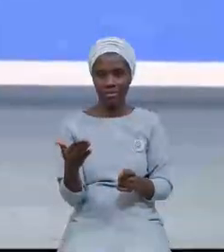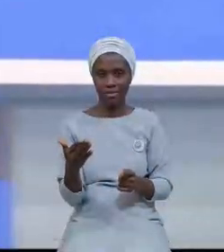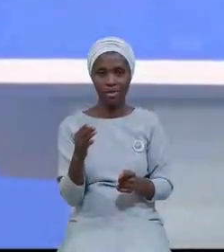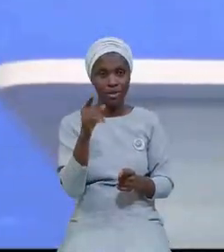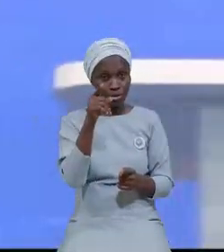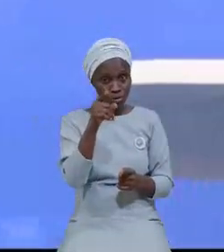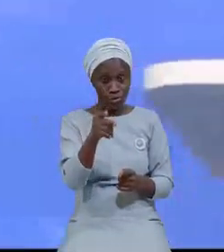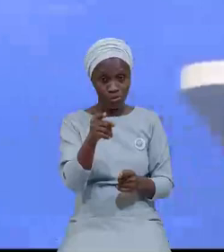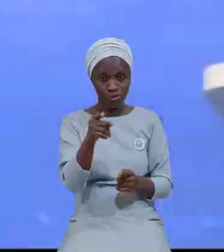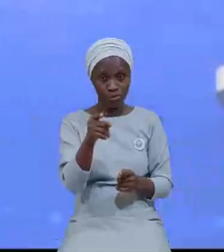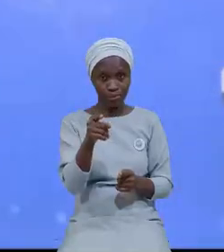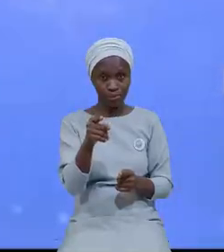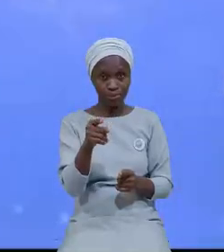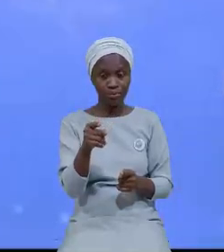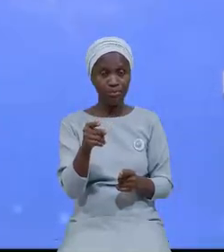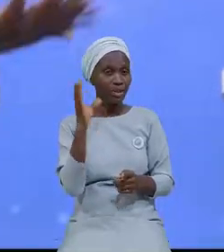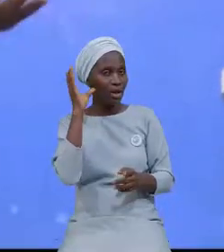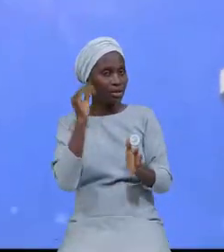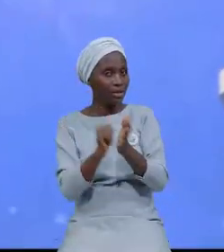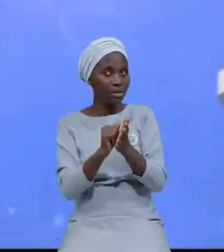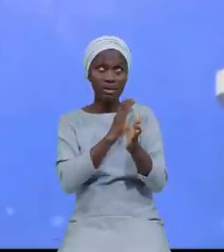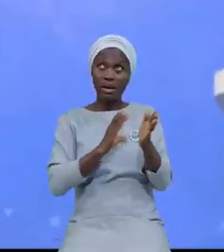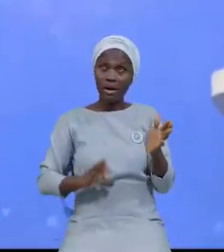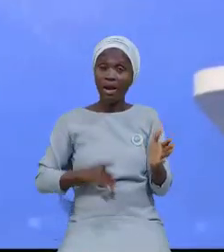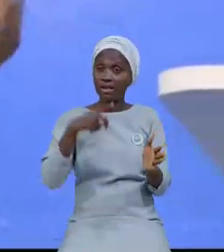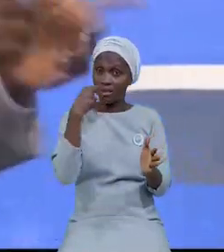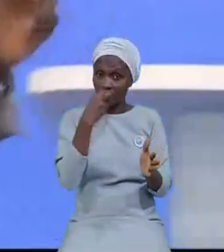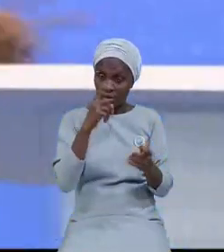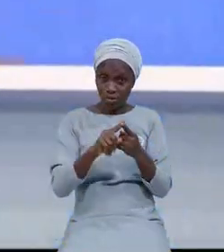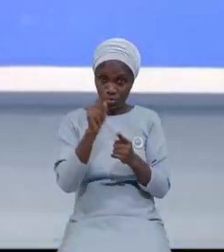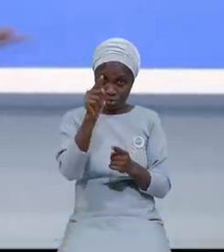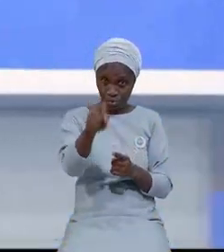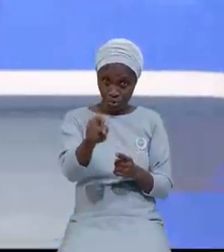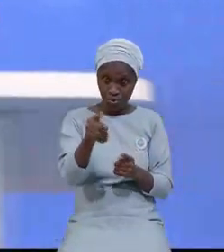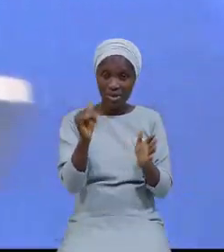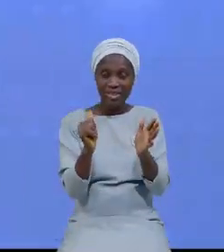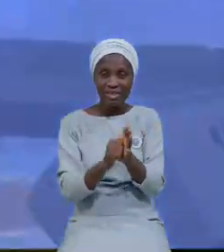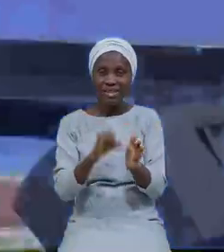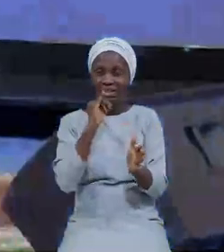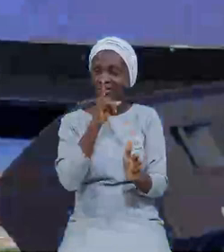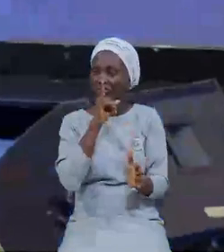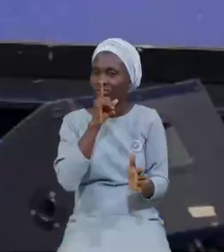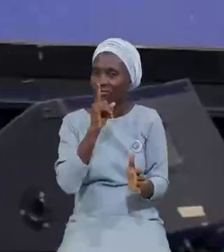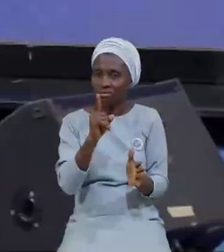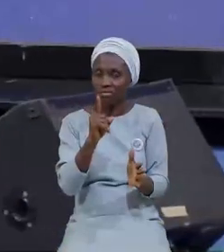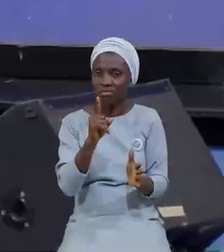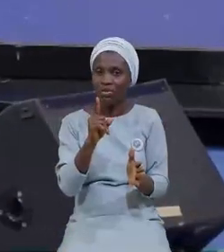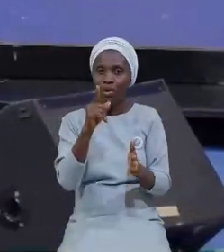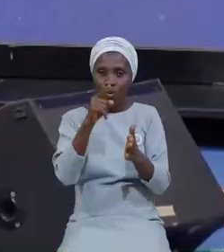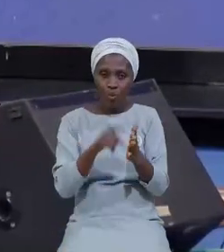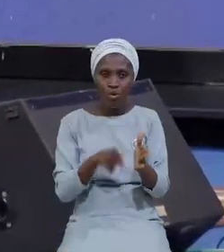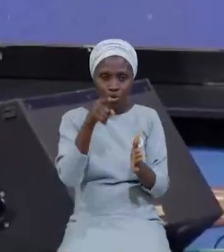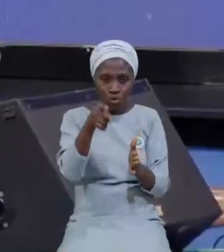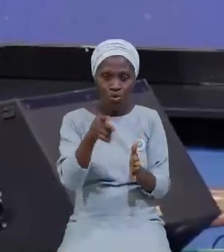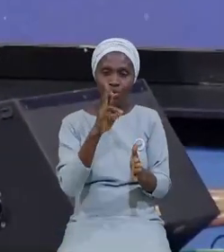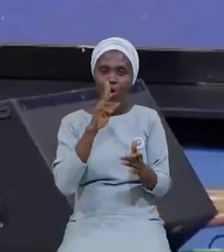dis tout ce que vous avez entend end Christ dire c'est exactement ce que vous